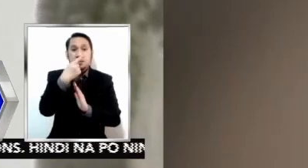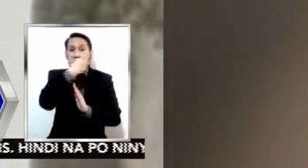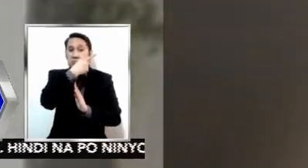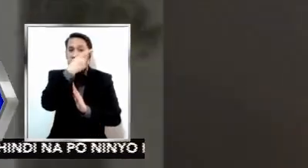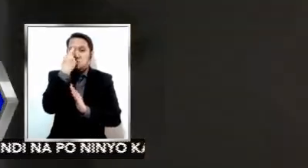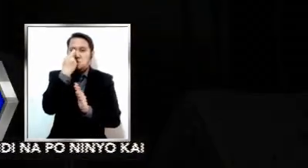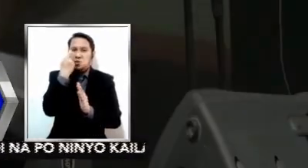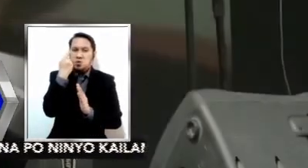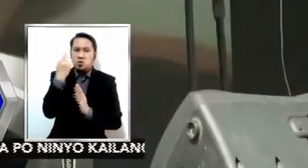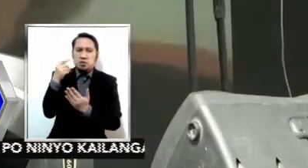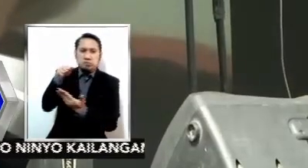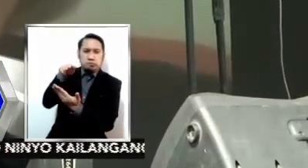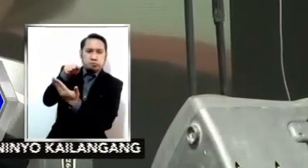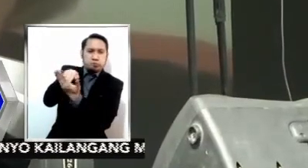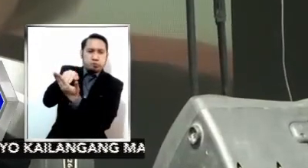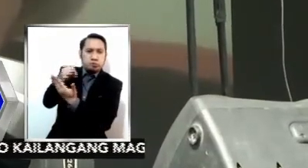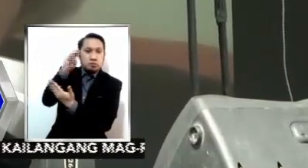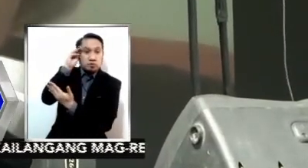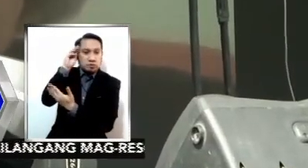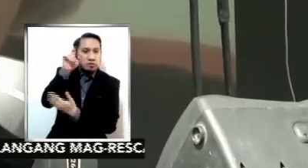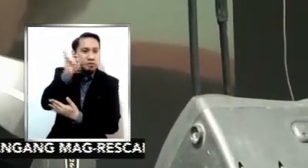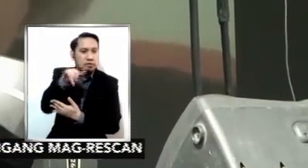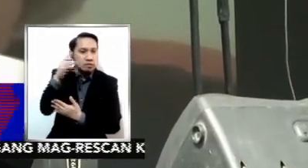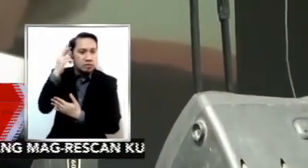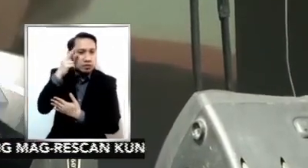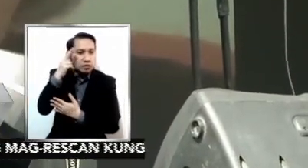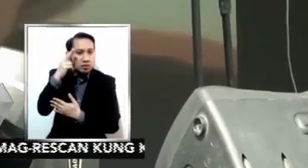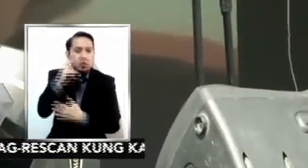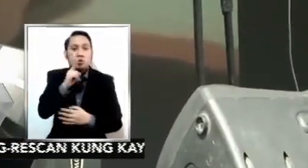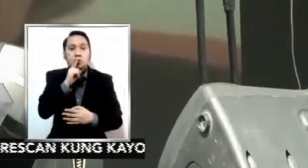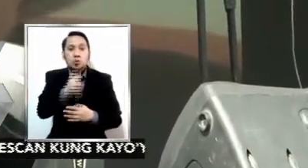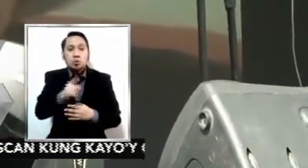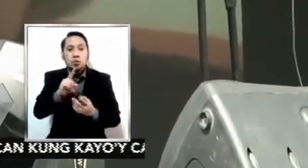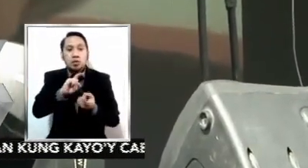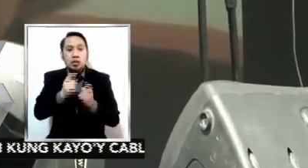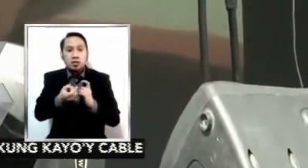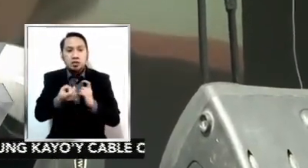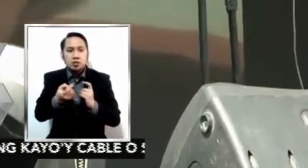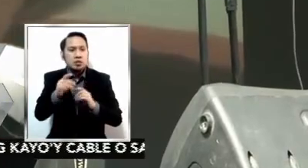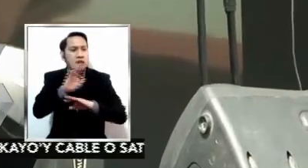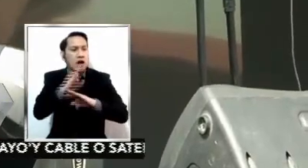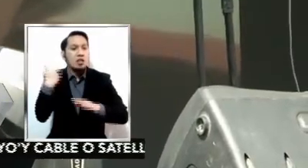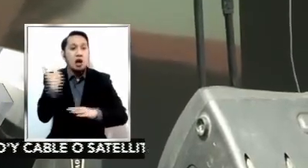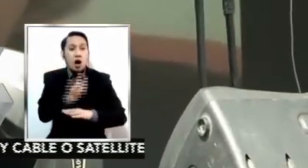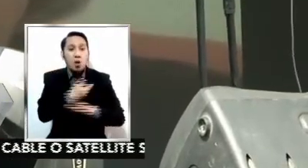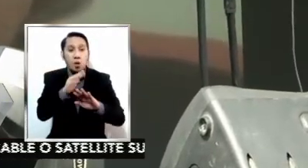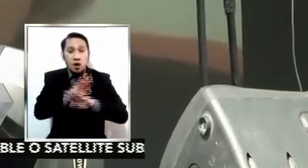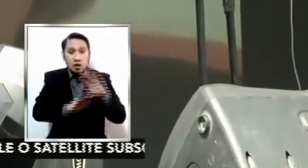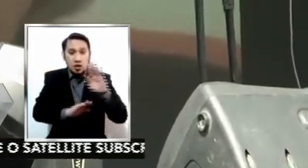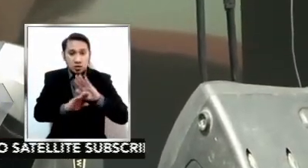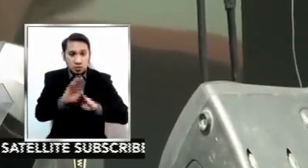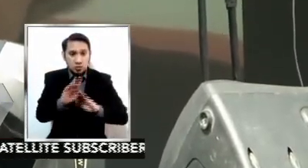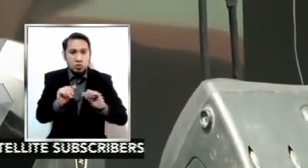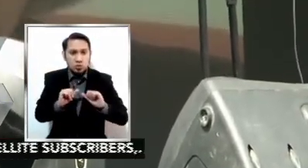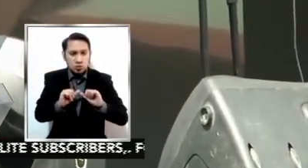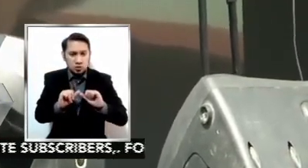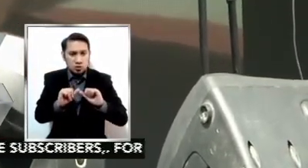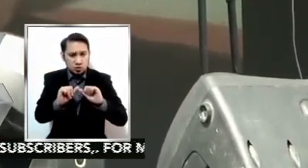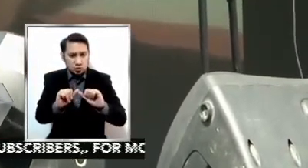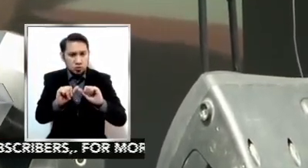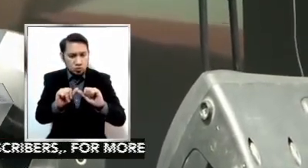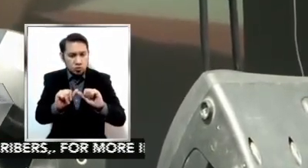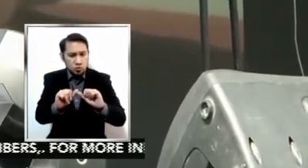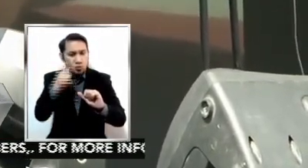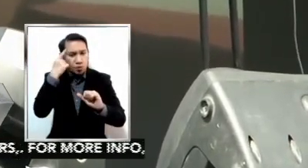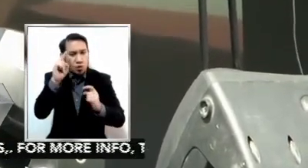ni Marcos. Nang tunay na pagbabago ay nasa kamay natin sa patuloy na pakikibaka upang maganap